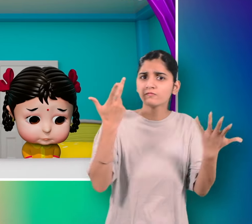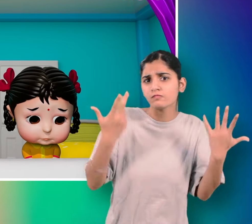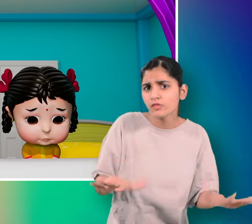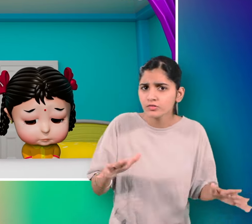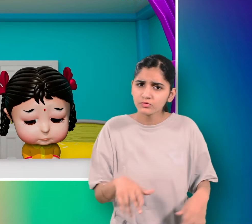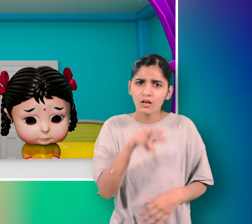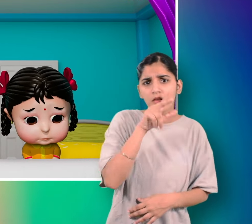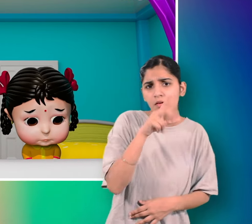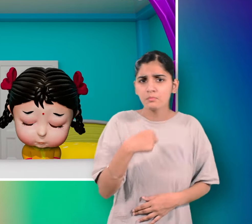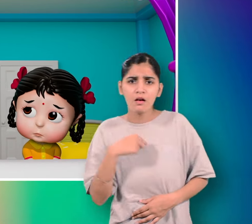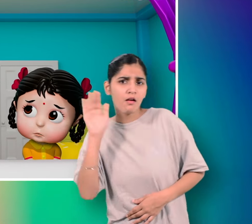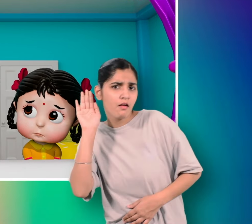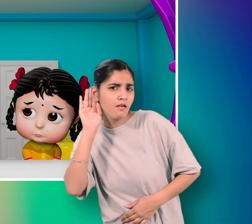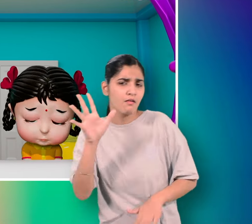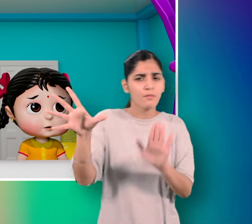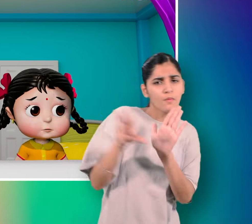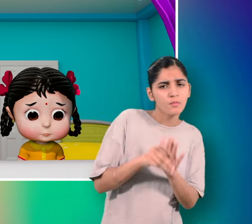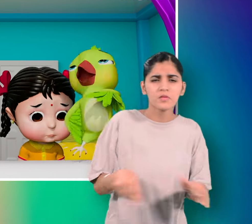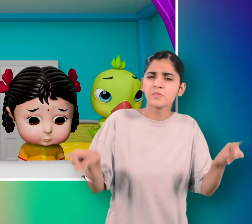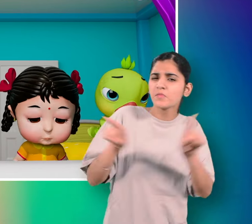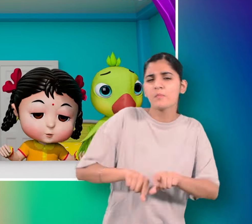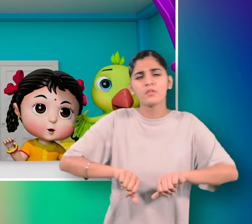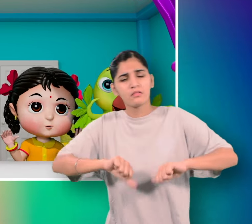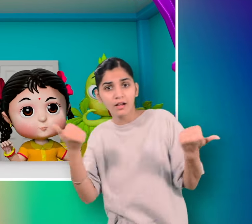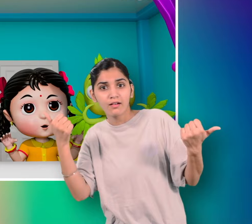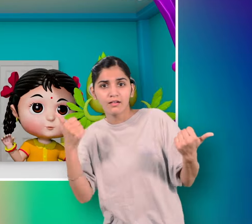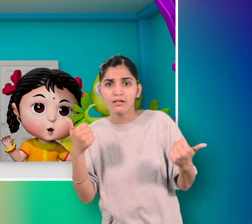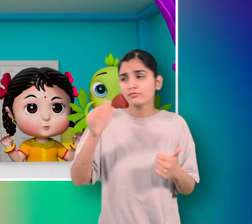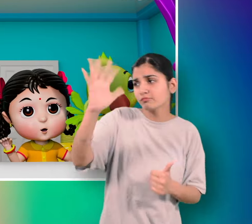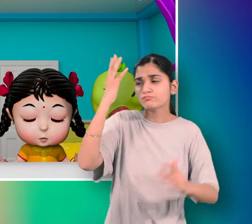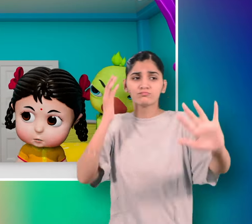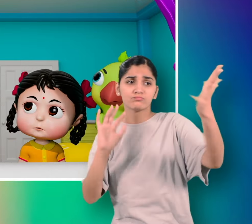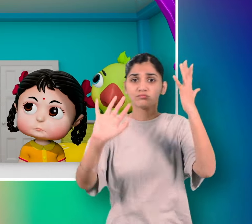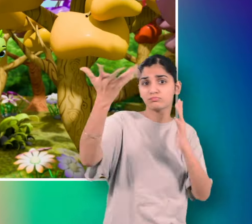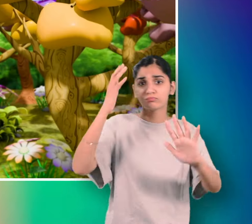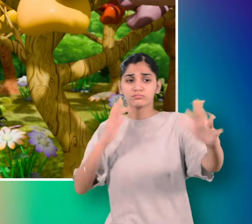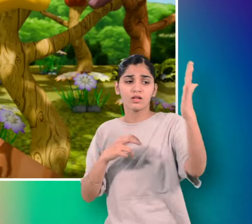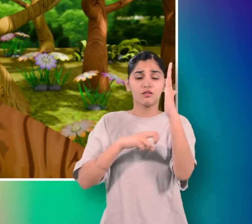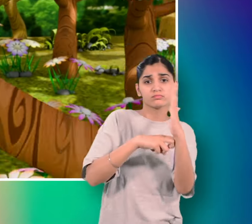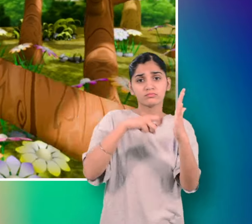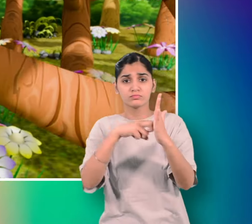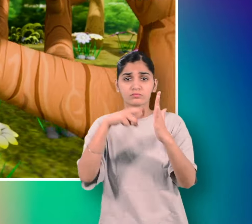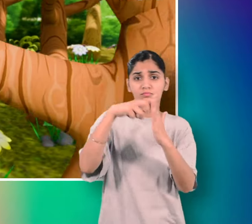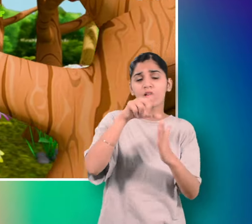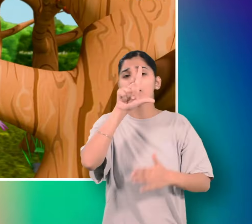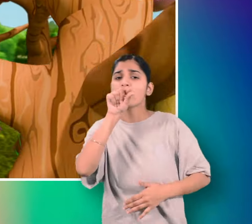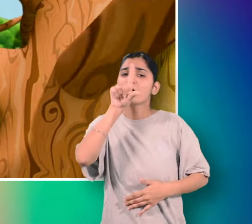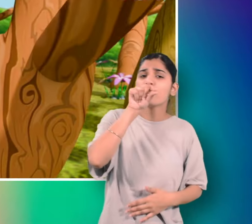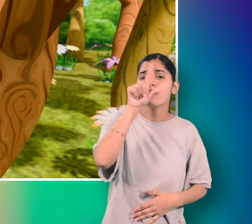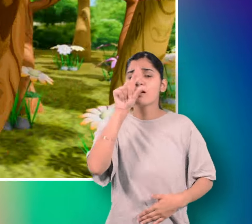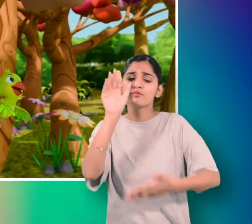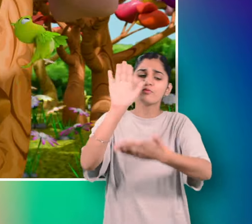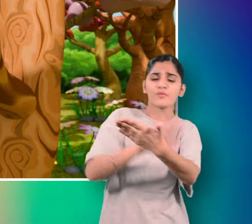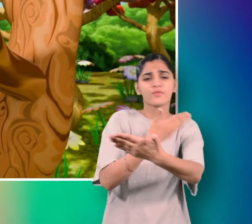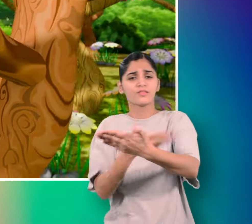तुम्हारी तुम जो बोलो नकल तुम्हारी बोली की कर सकता हूं डाल डाल पर उड़ता फिरता